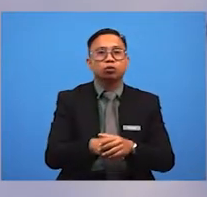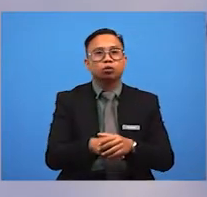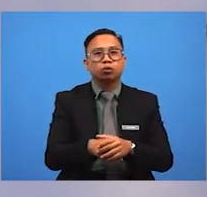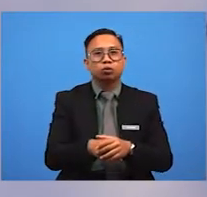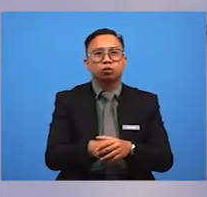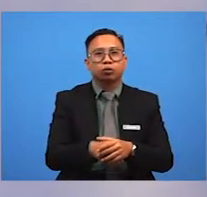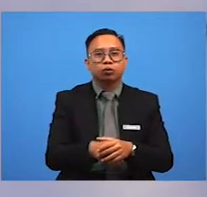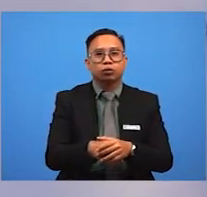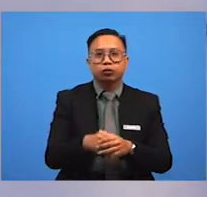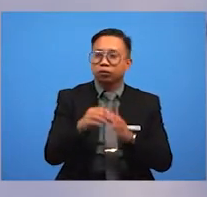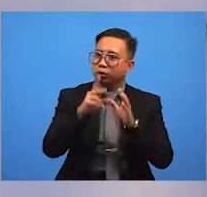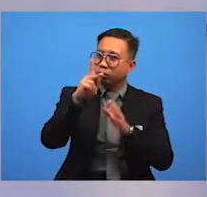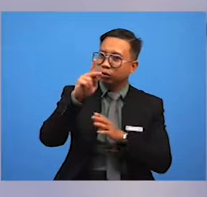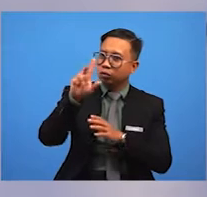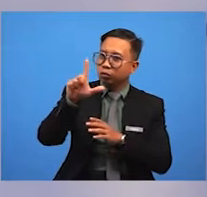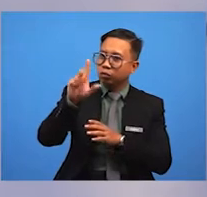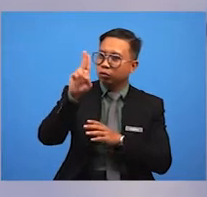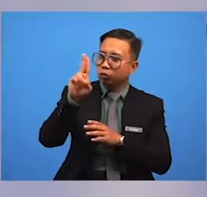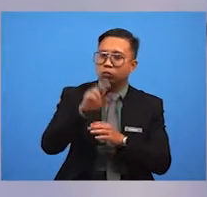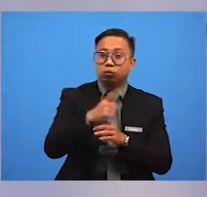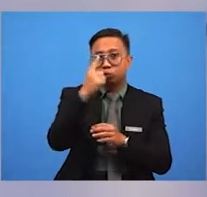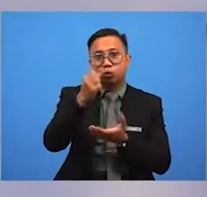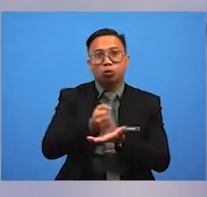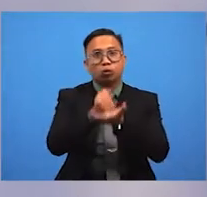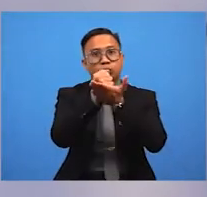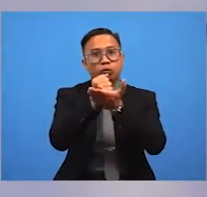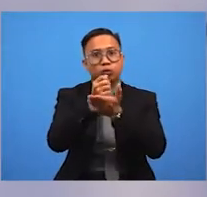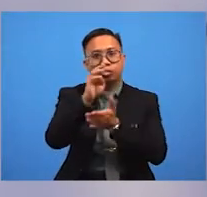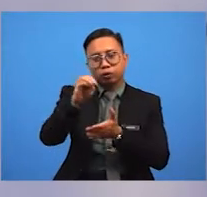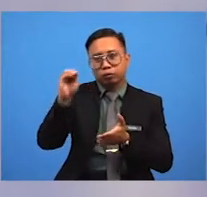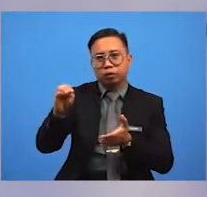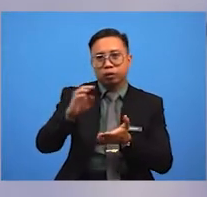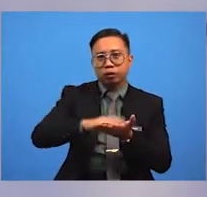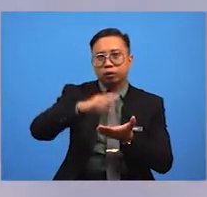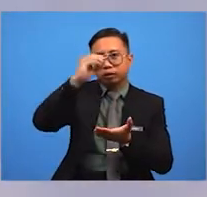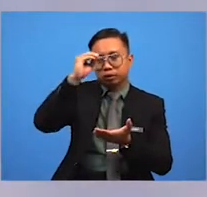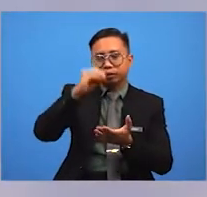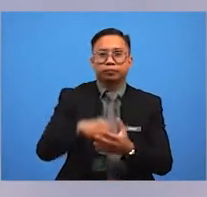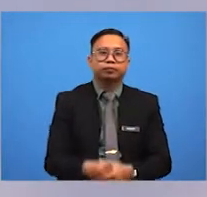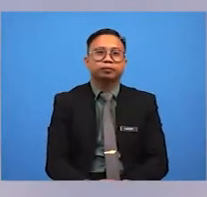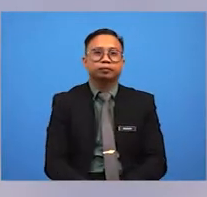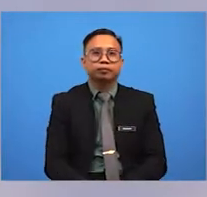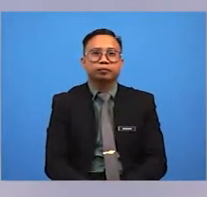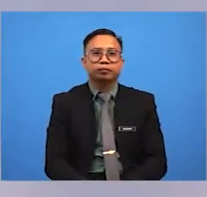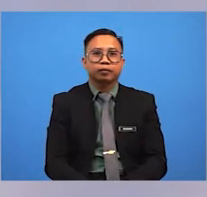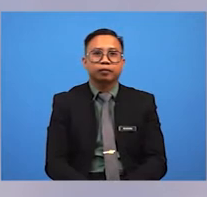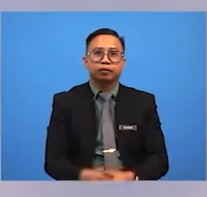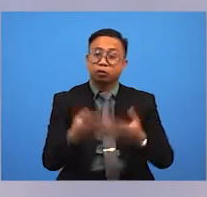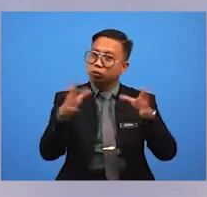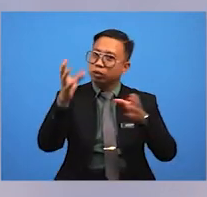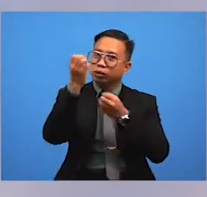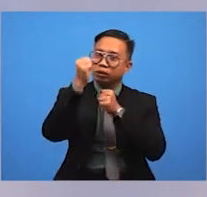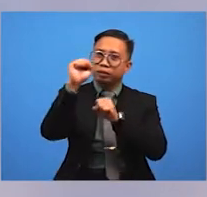untuk membantu murid-murid semasa meneka perkataan tersebut. Adakah anda telah